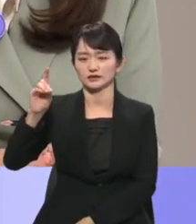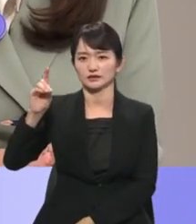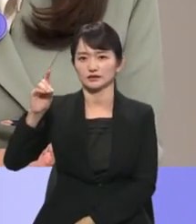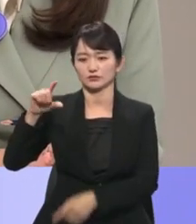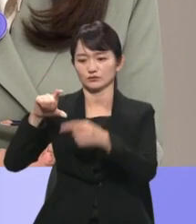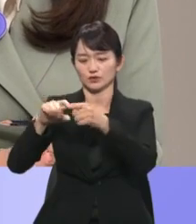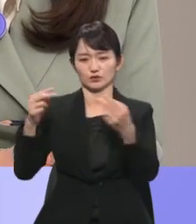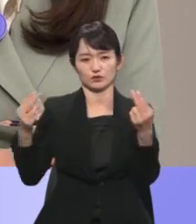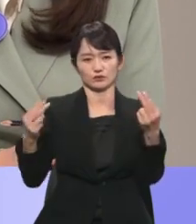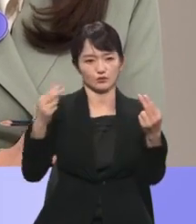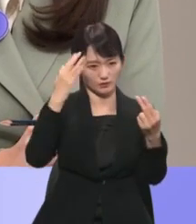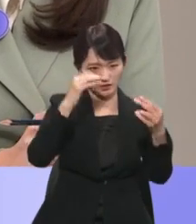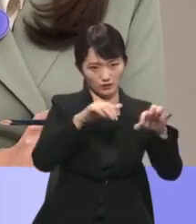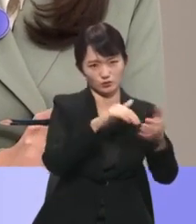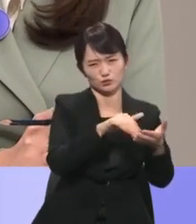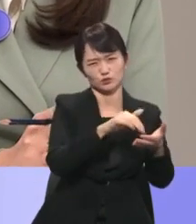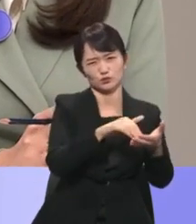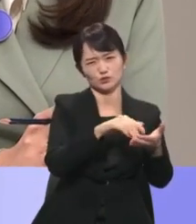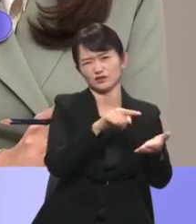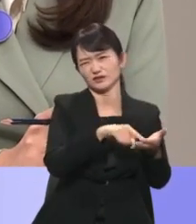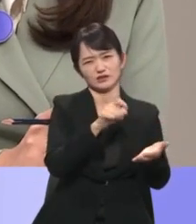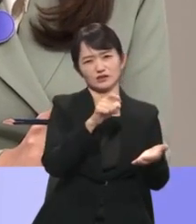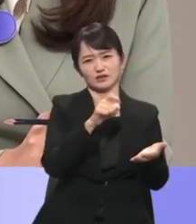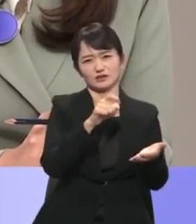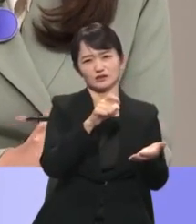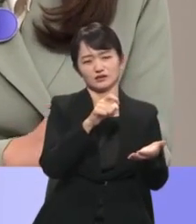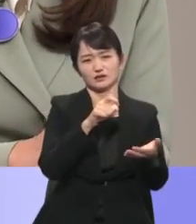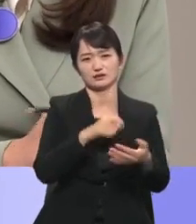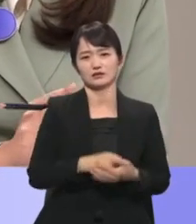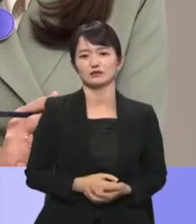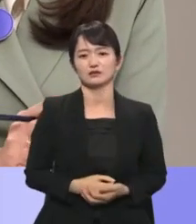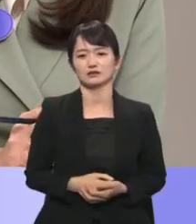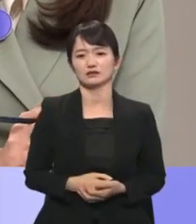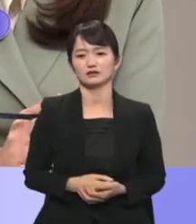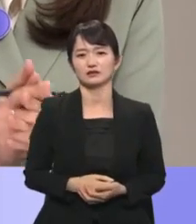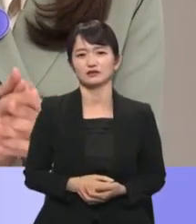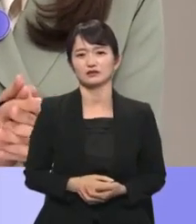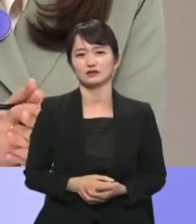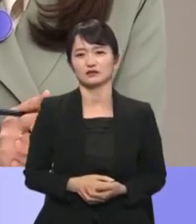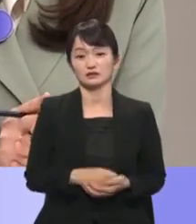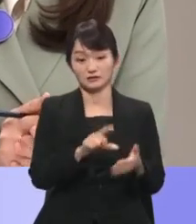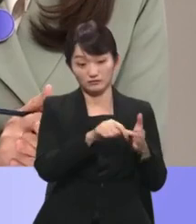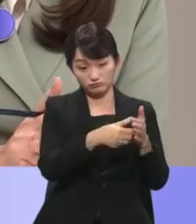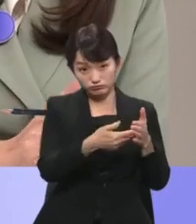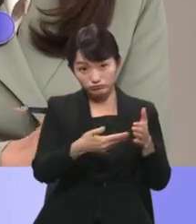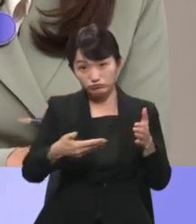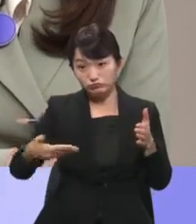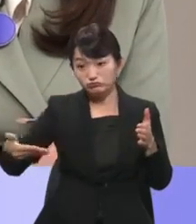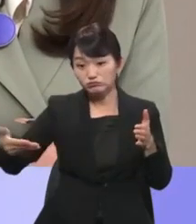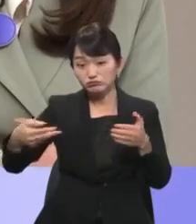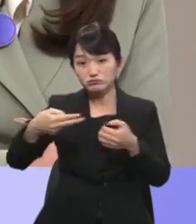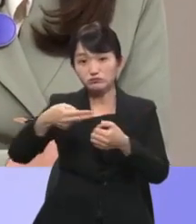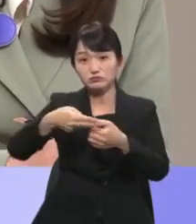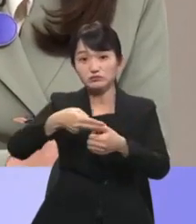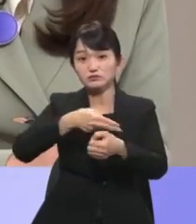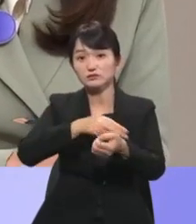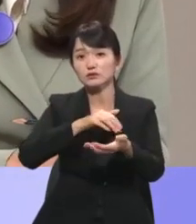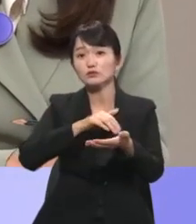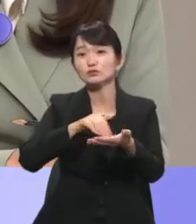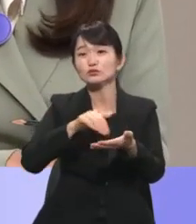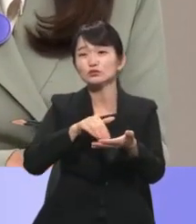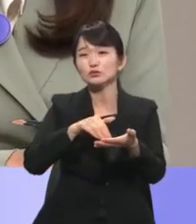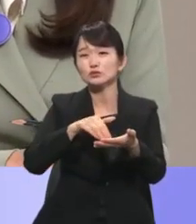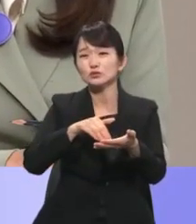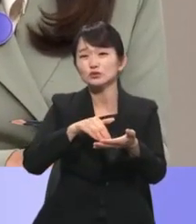부족한 상태다라고 많은 전문가들이 지적을 하고 고 있고 방금 말씀드린 것처럼 시간이 지나게 되면 의료 인력의 부족 문제는